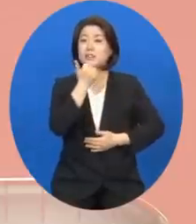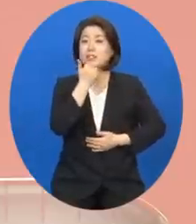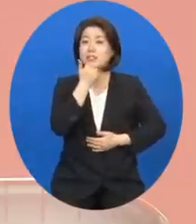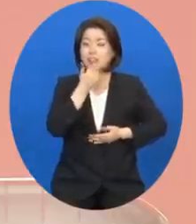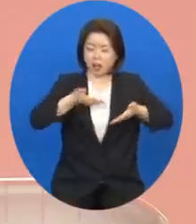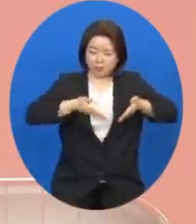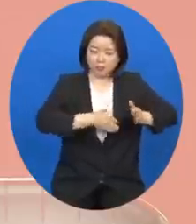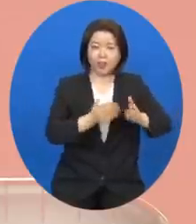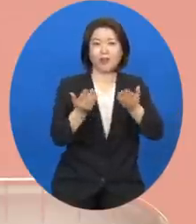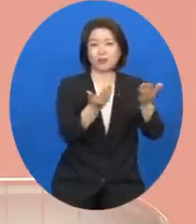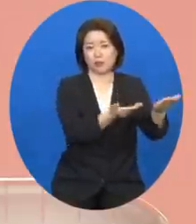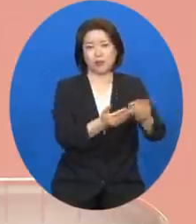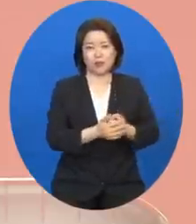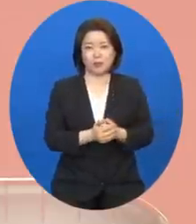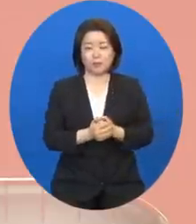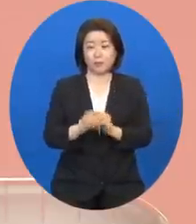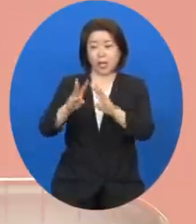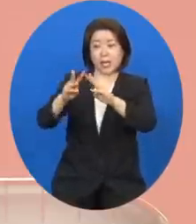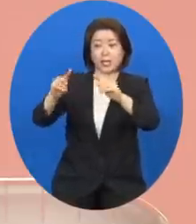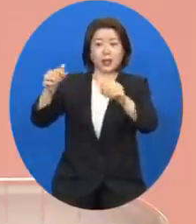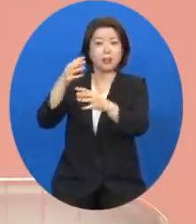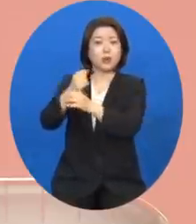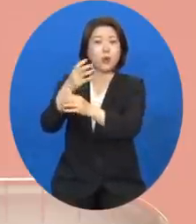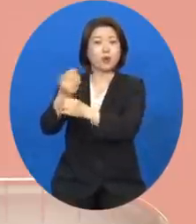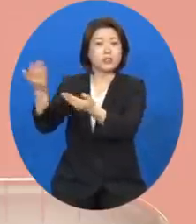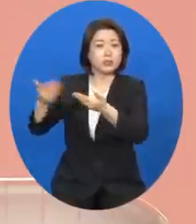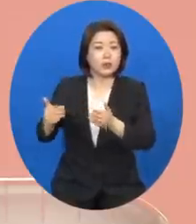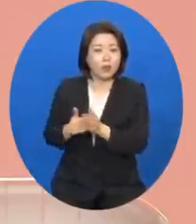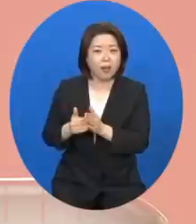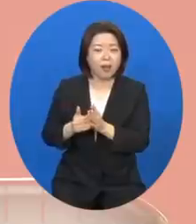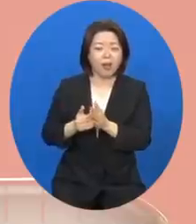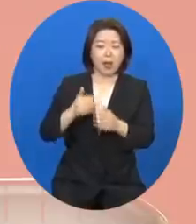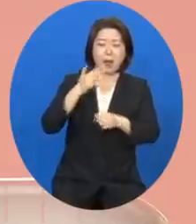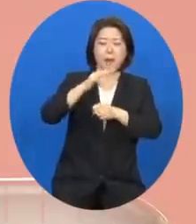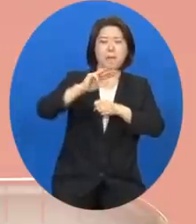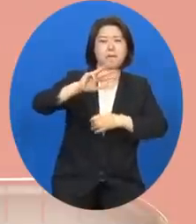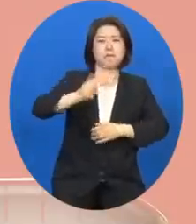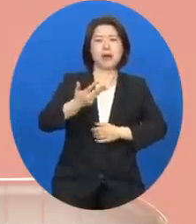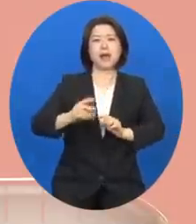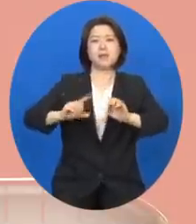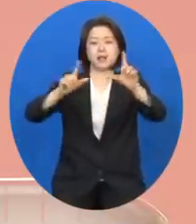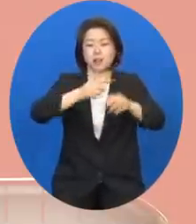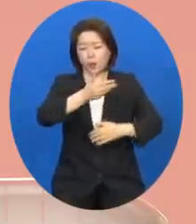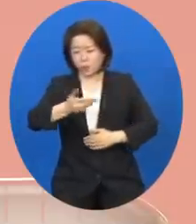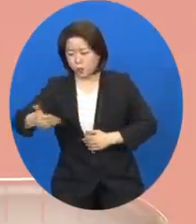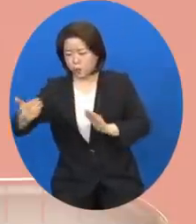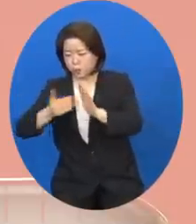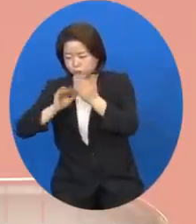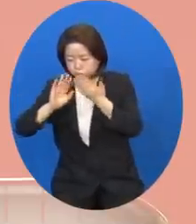주십니다. 땅은 언제 주시느냐? 800년이 지나서 주십니다.